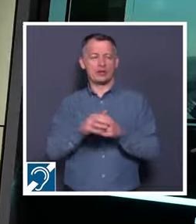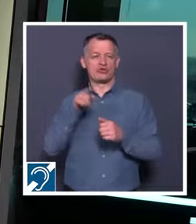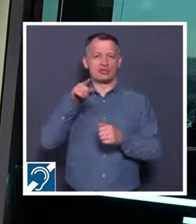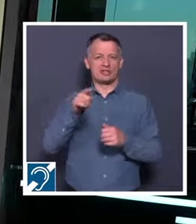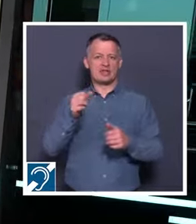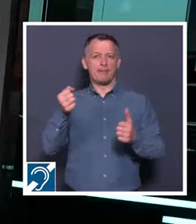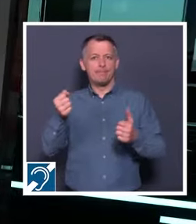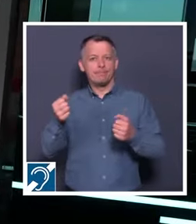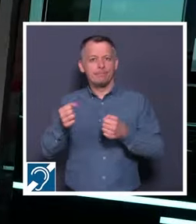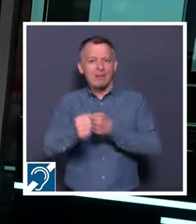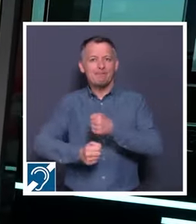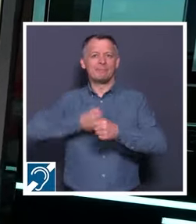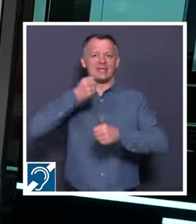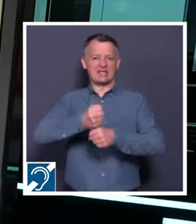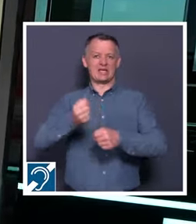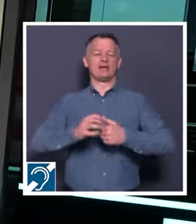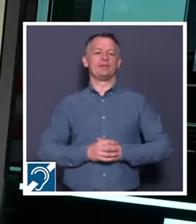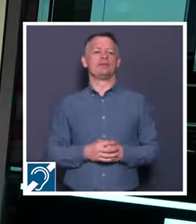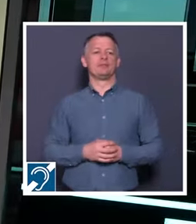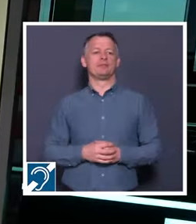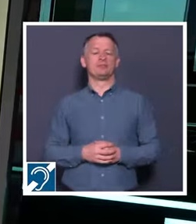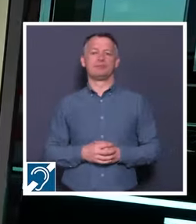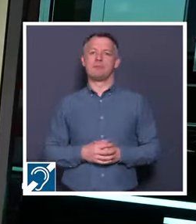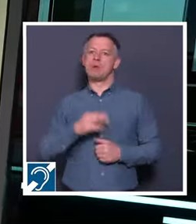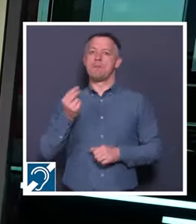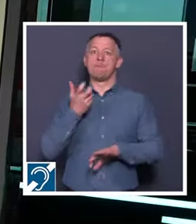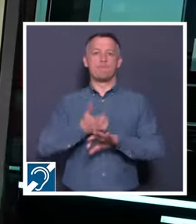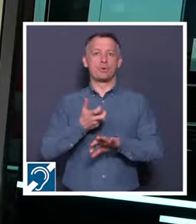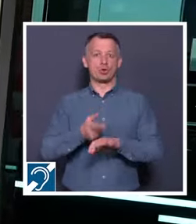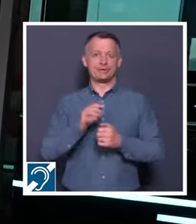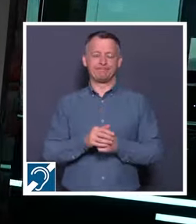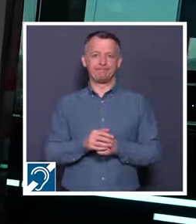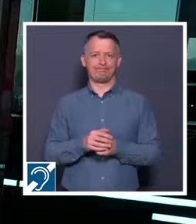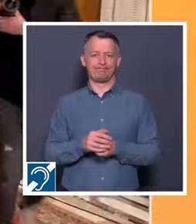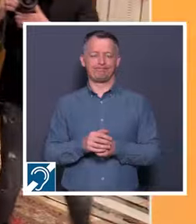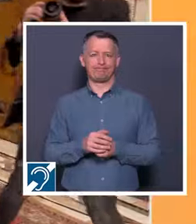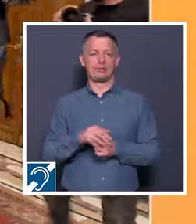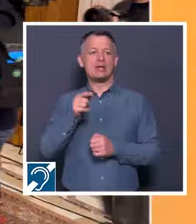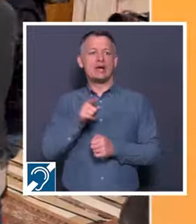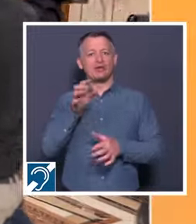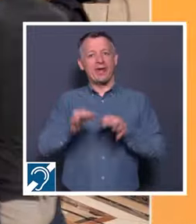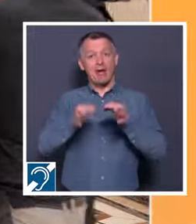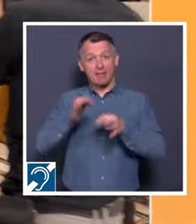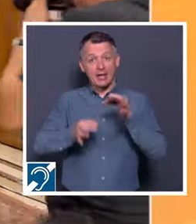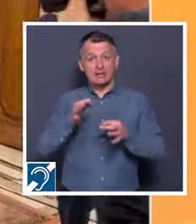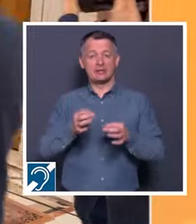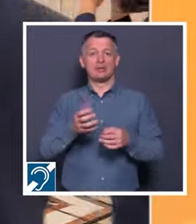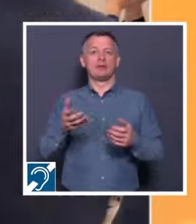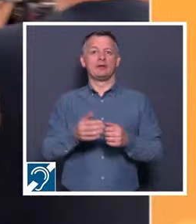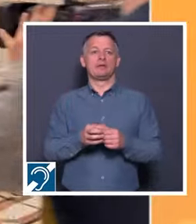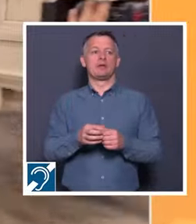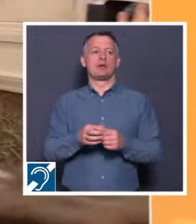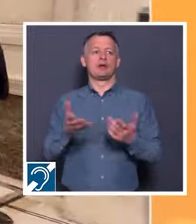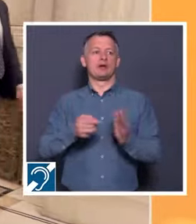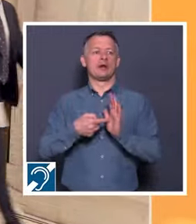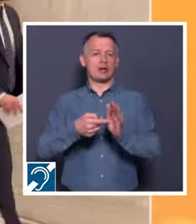în această meserie, în această profesie? Prost, și aici sunt studii care se uită la asta.